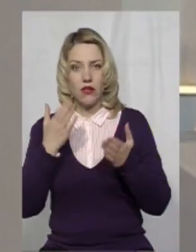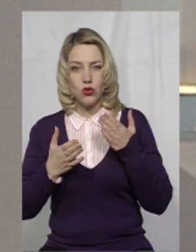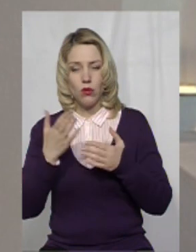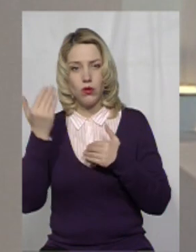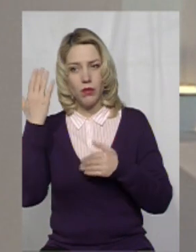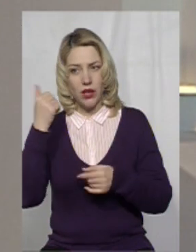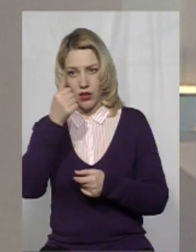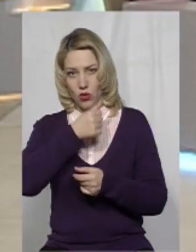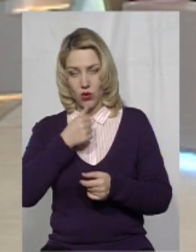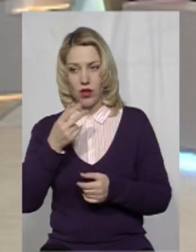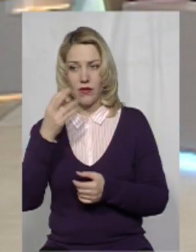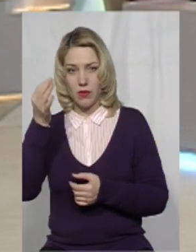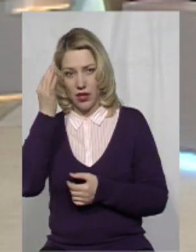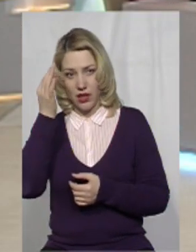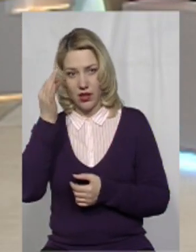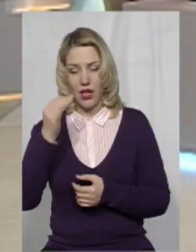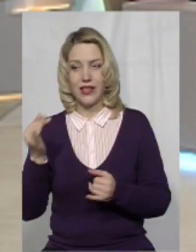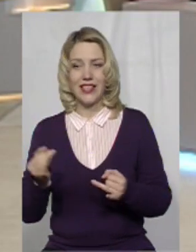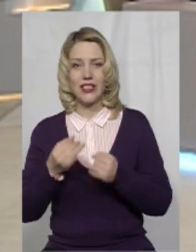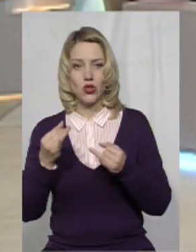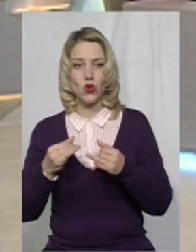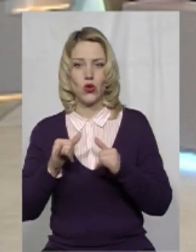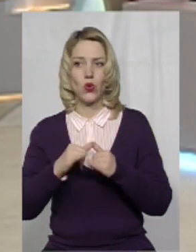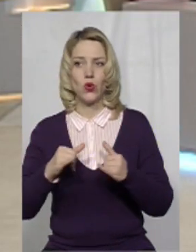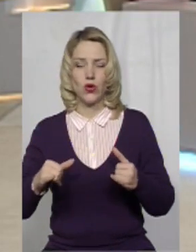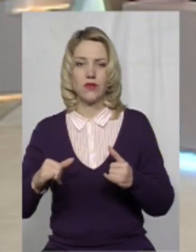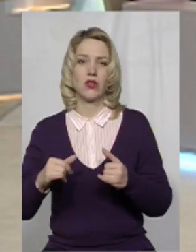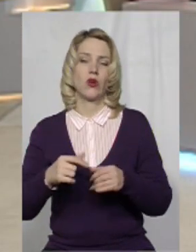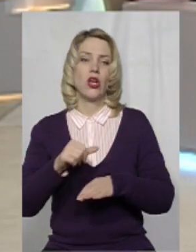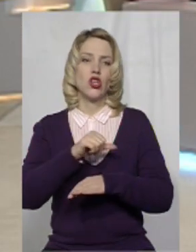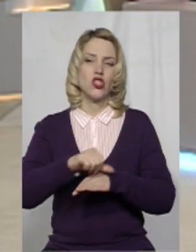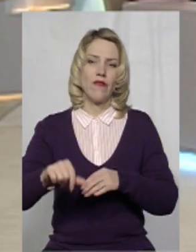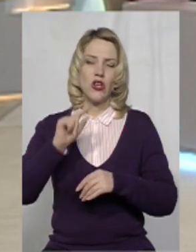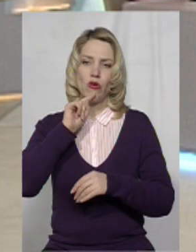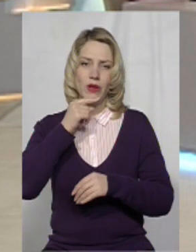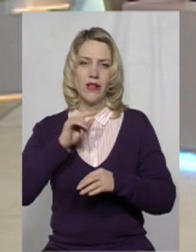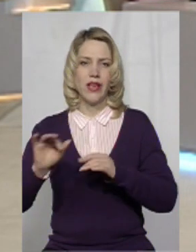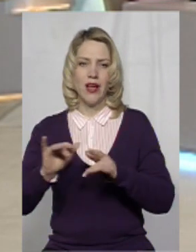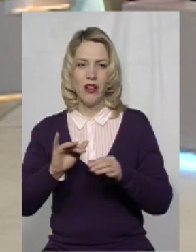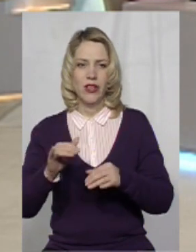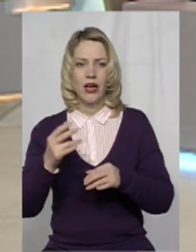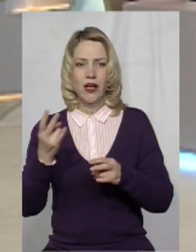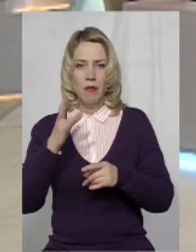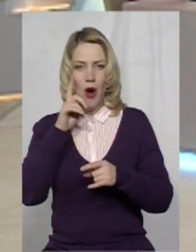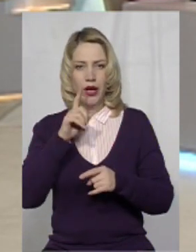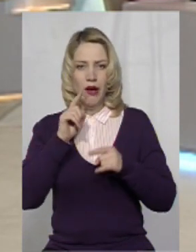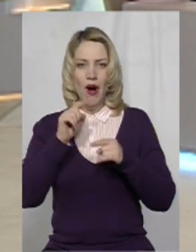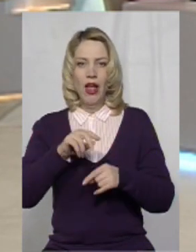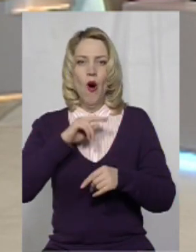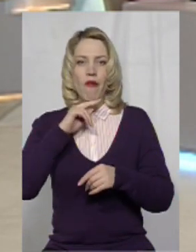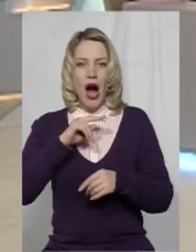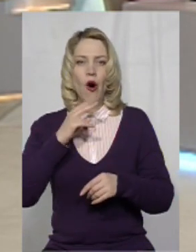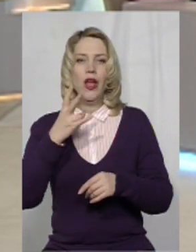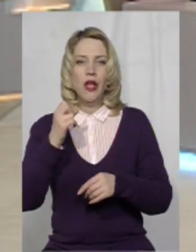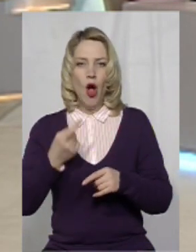якщо пригадати історію розвитку зовнішньоекономічної діяльності, двосторонніх відносин, то хотілося б акцентувати увагу на тому